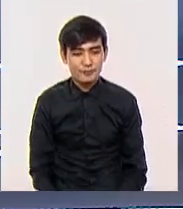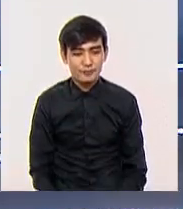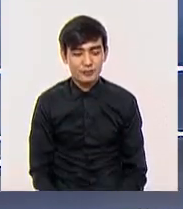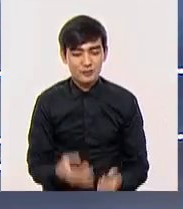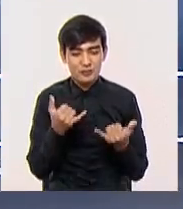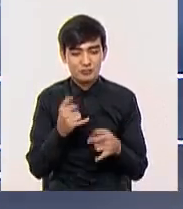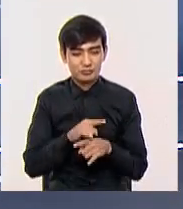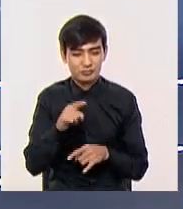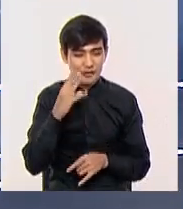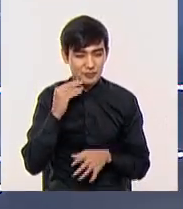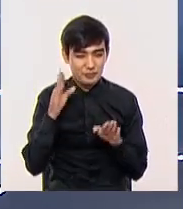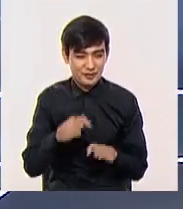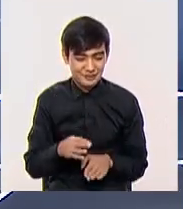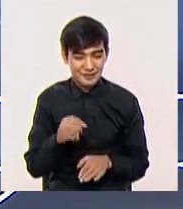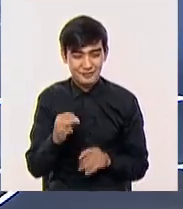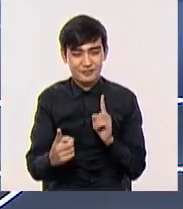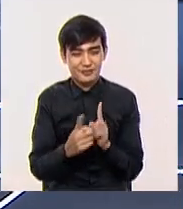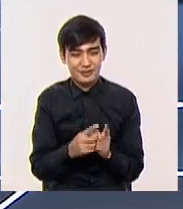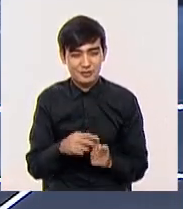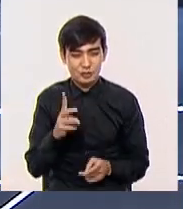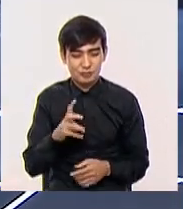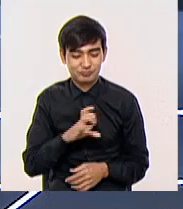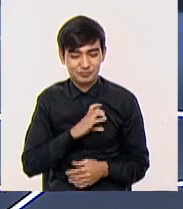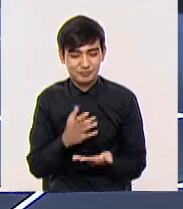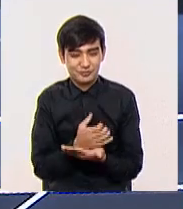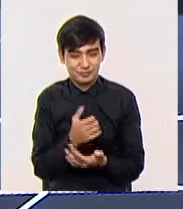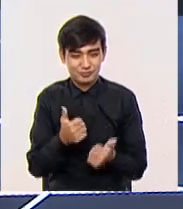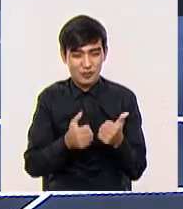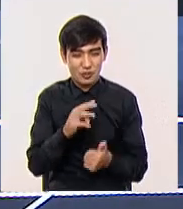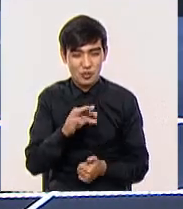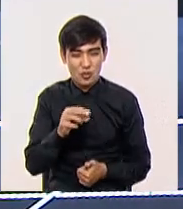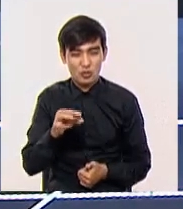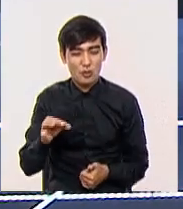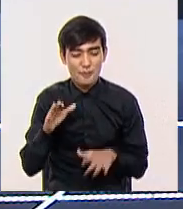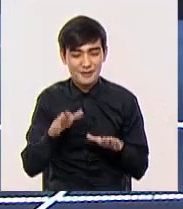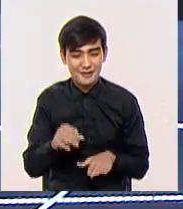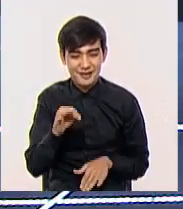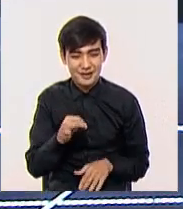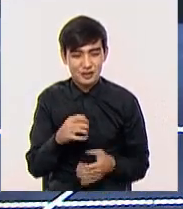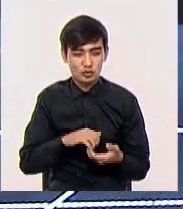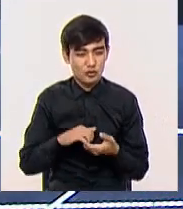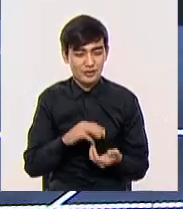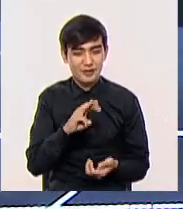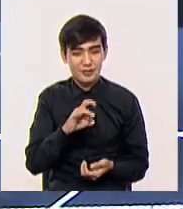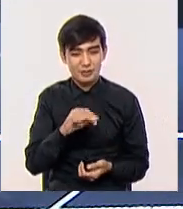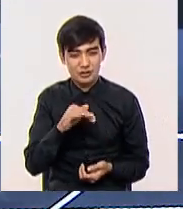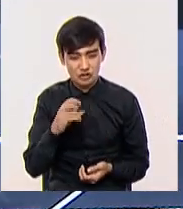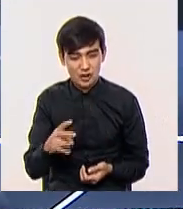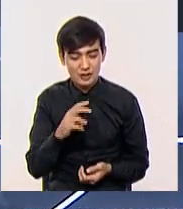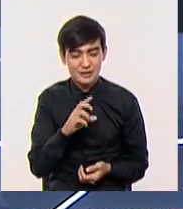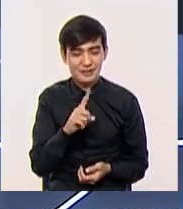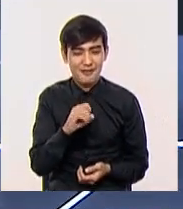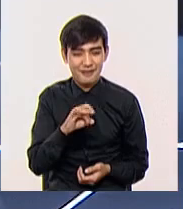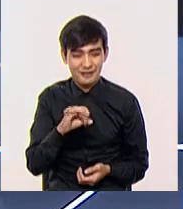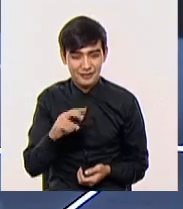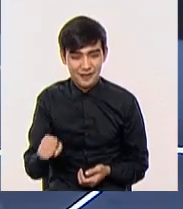Сегодня в аэропорту Алматы торжественно встретили призеров Паралимпиады в Токио. Дзюдоисты Тимиржан Даулет, Зарина Байбатина и